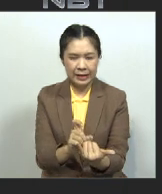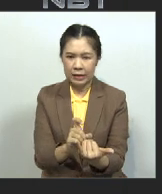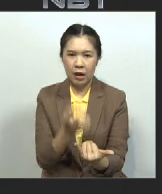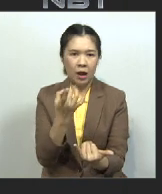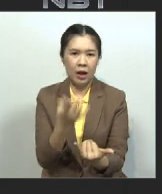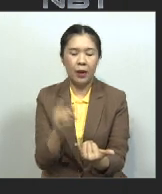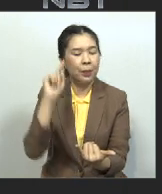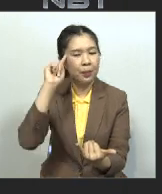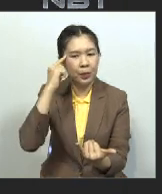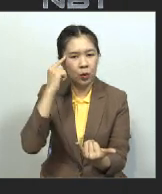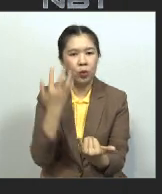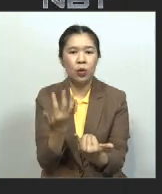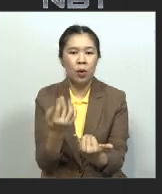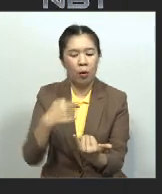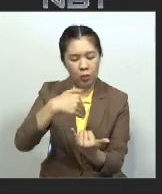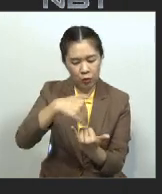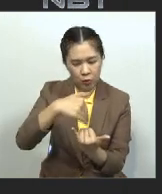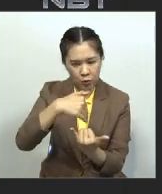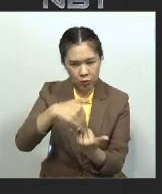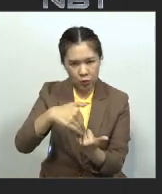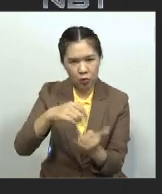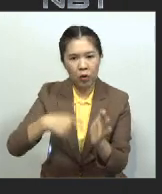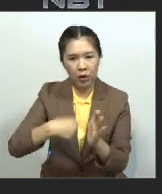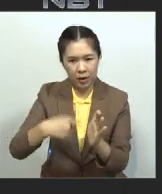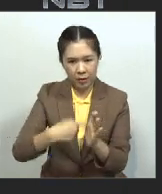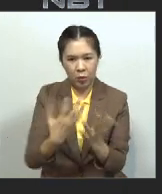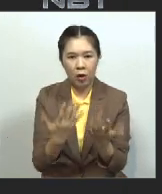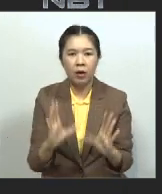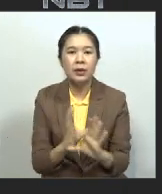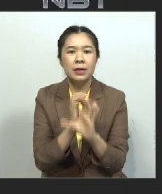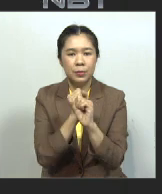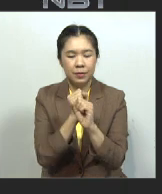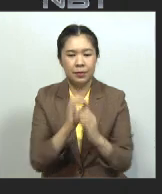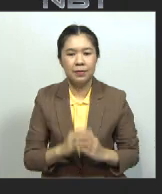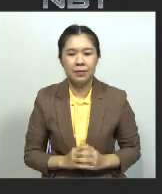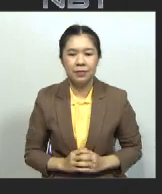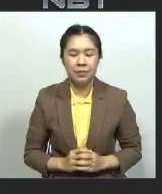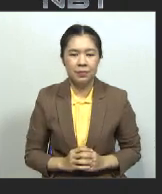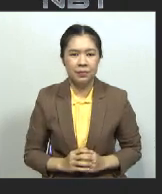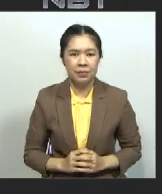ราบแน่ชัดต้องรอผลการชันสูตรเพื่อยืนยันสาเหตุอย่างเป็นทางการ